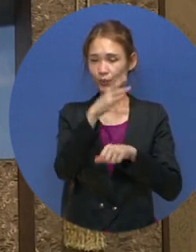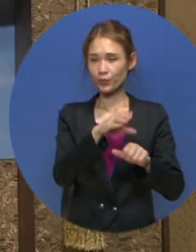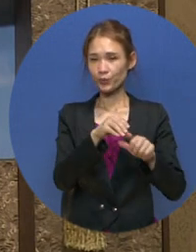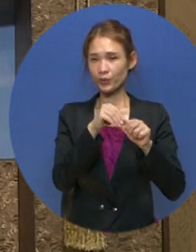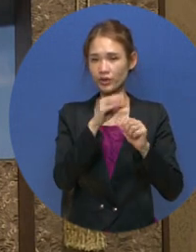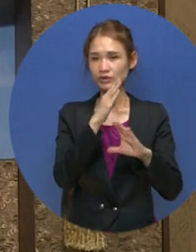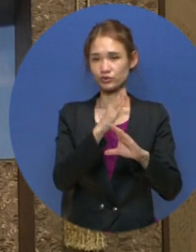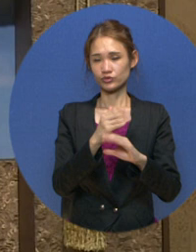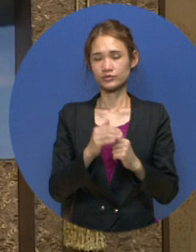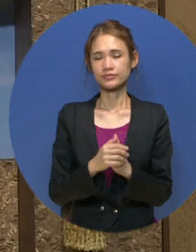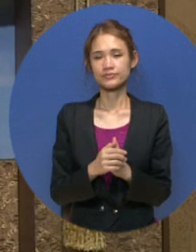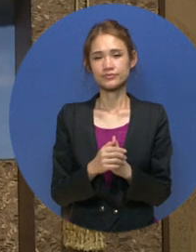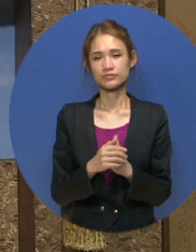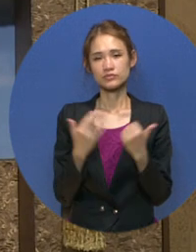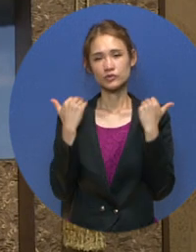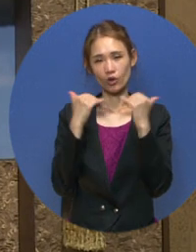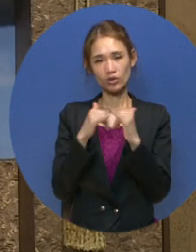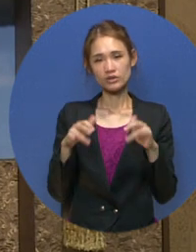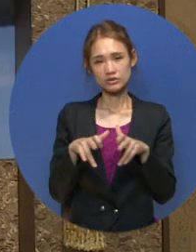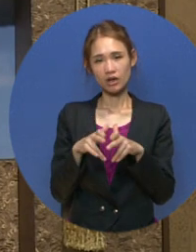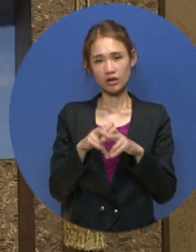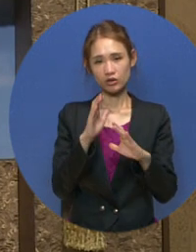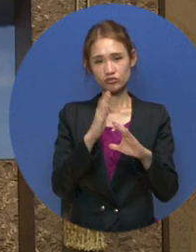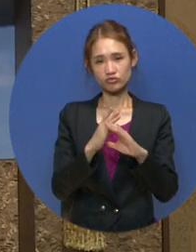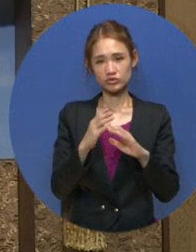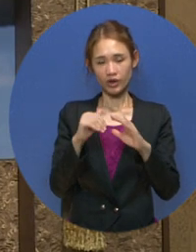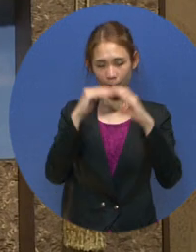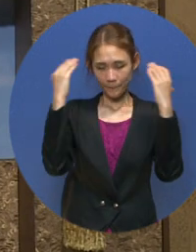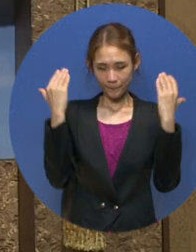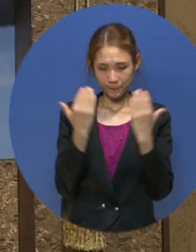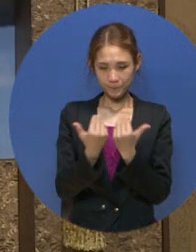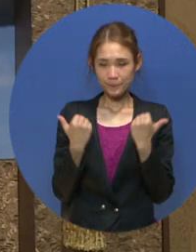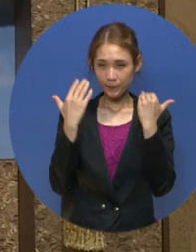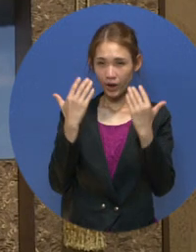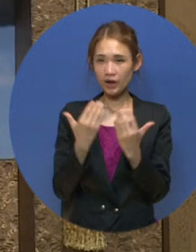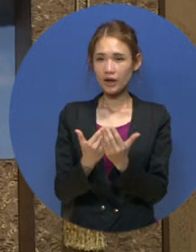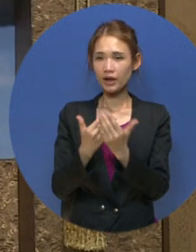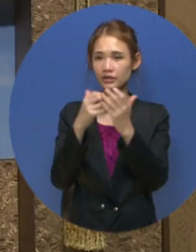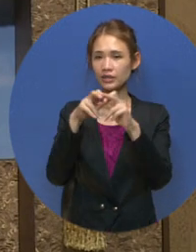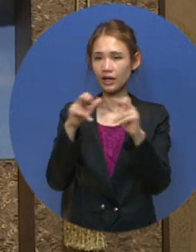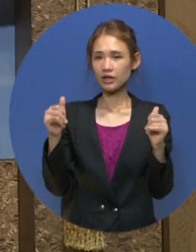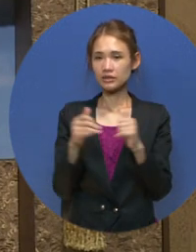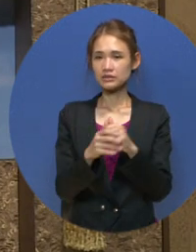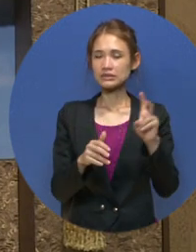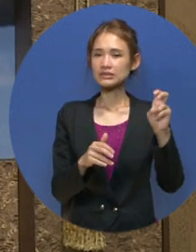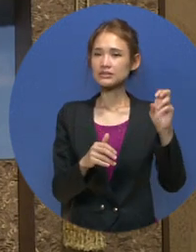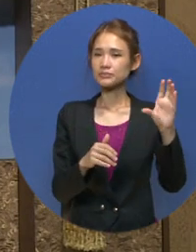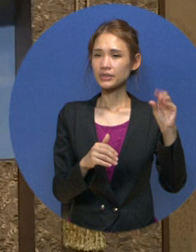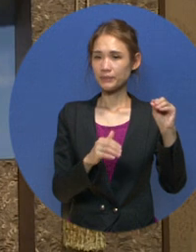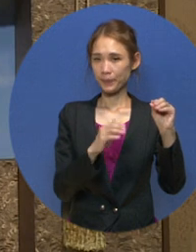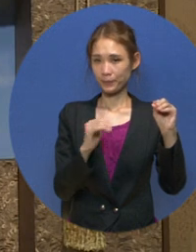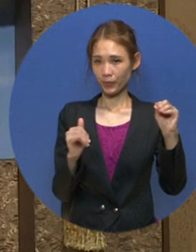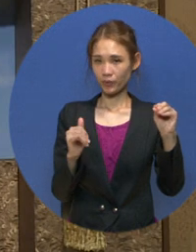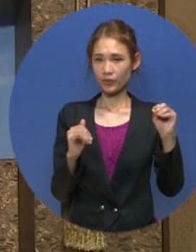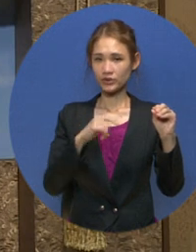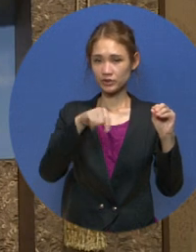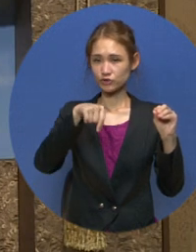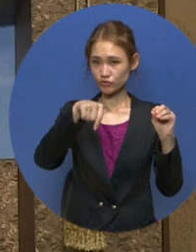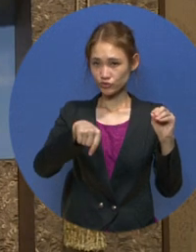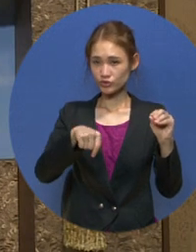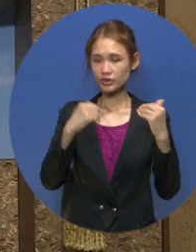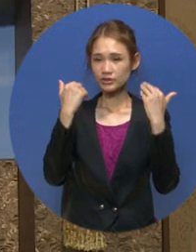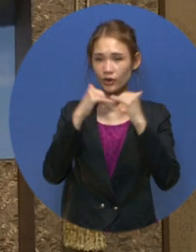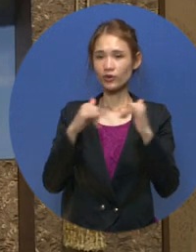그런데 성인장애인들 중에 발달장애인들이 전체가 22만 명이고요. 그중에